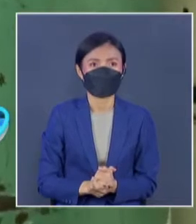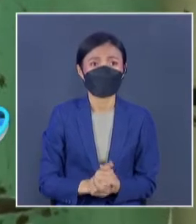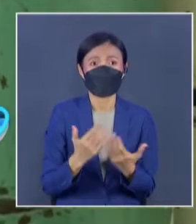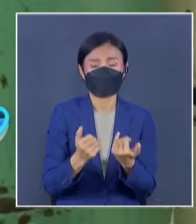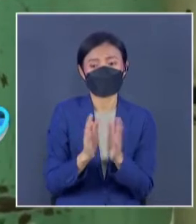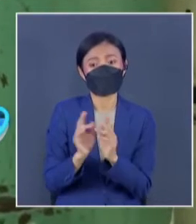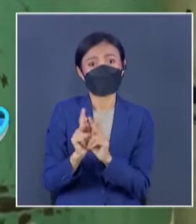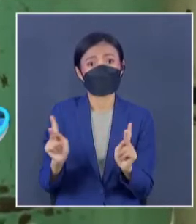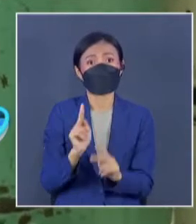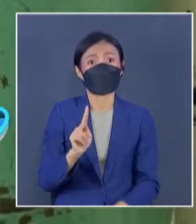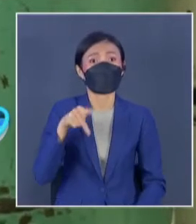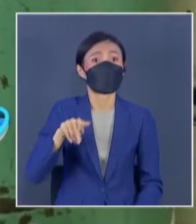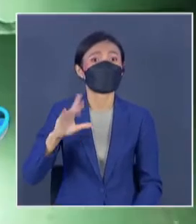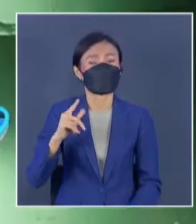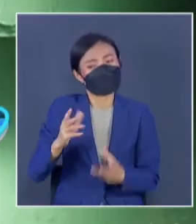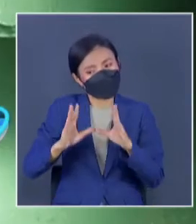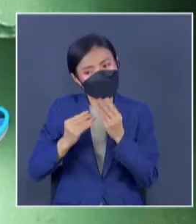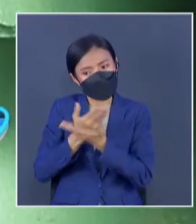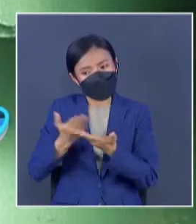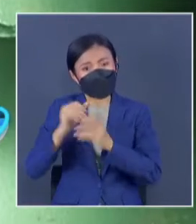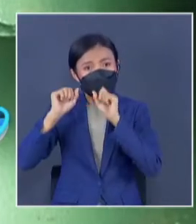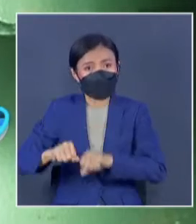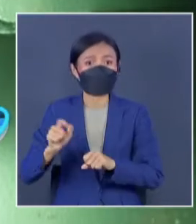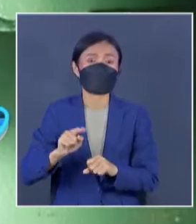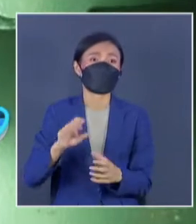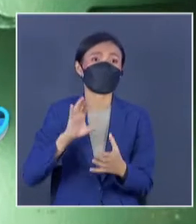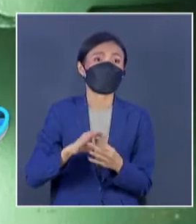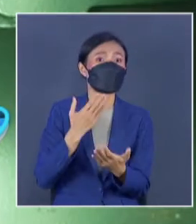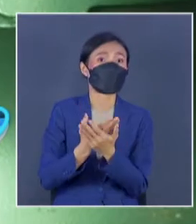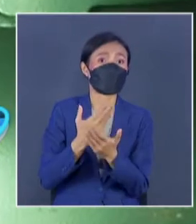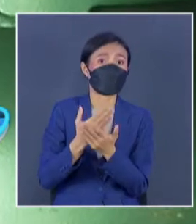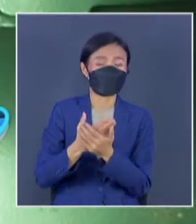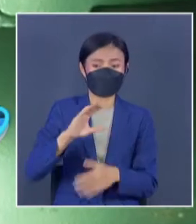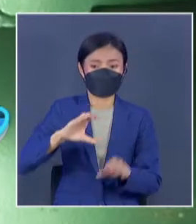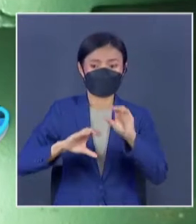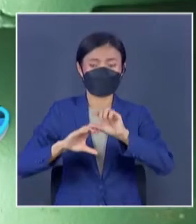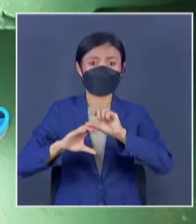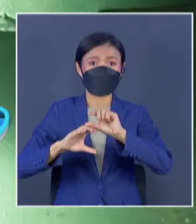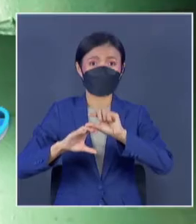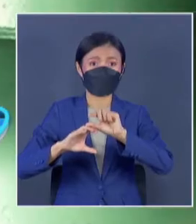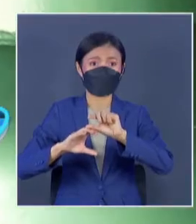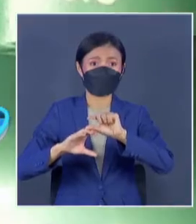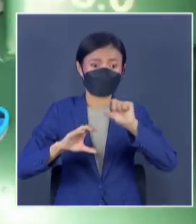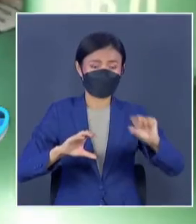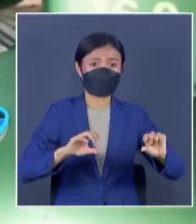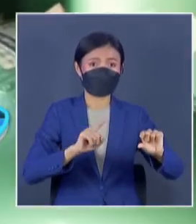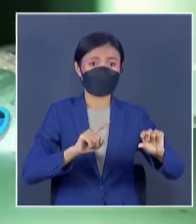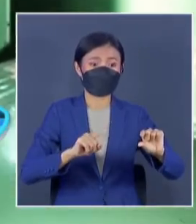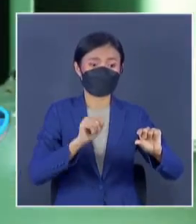พช.ค่ะก็มีมติเห็นชอบให้นำเงินกำไรแหล่งก๊าซธรรมชาติเมียนมาหรือว่า Take or Pay จำ